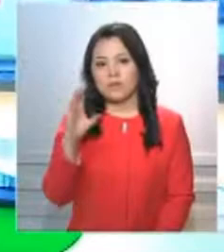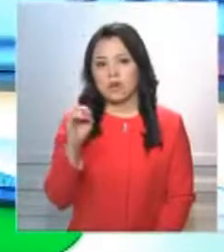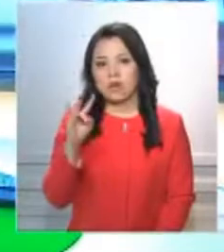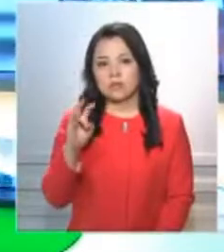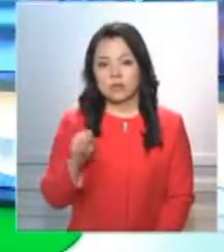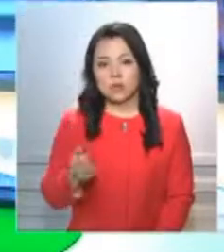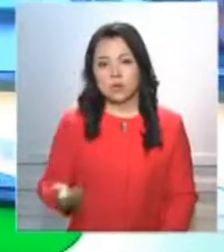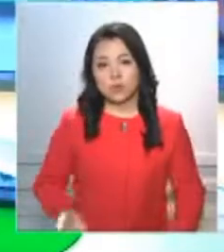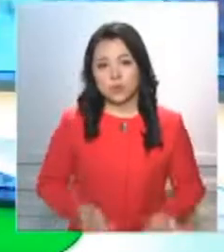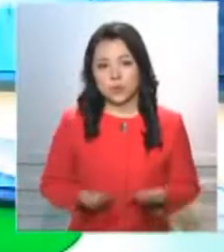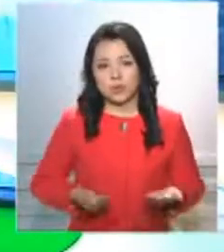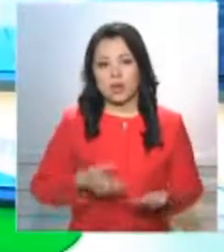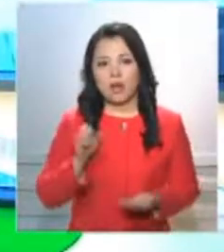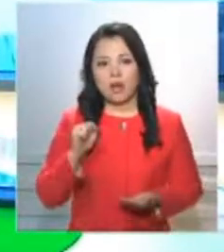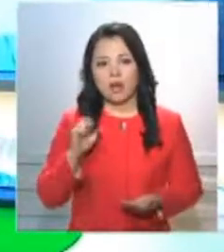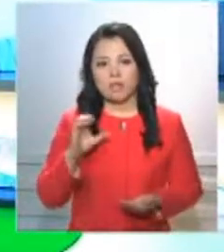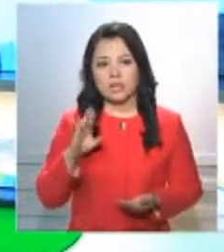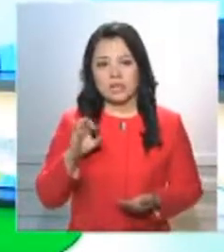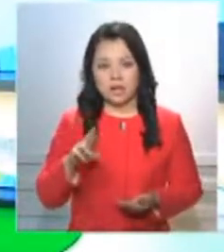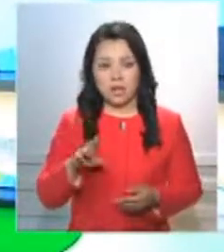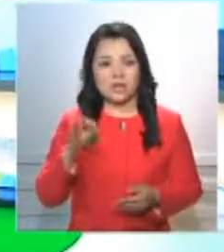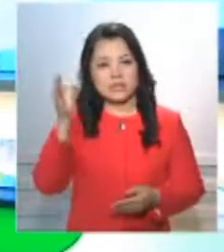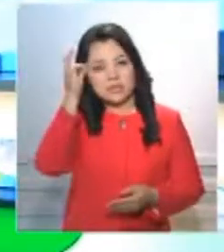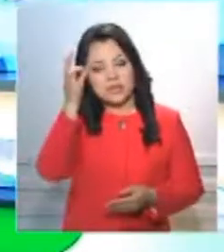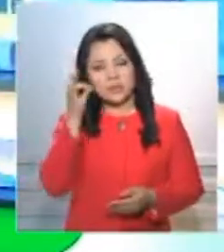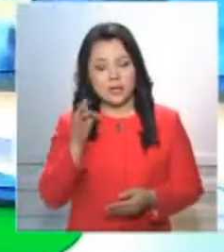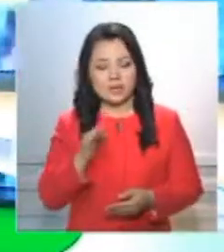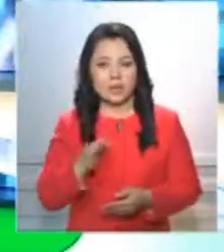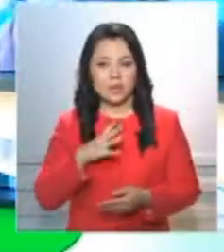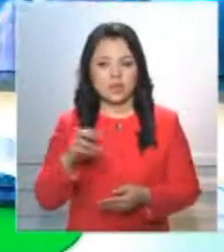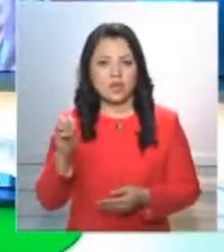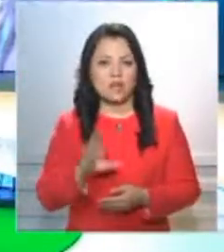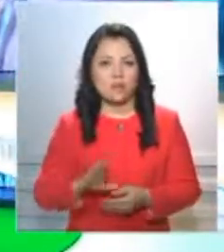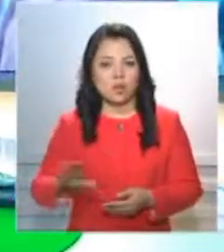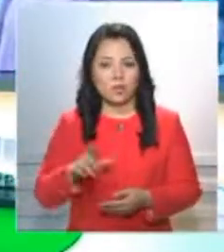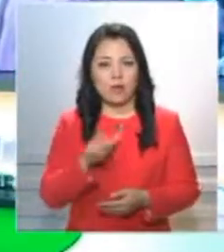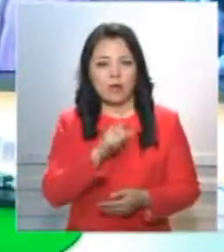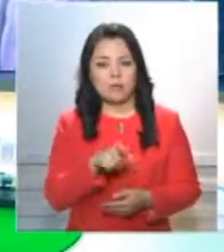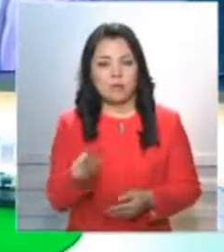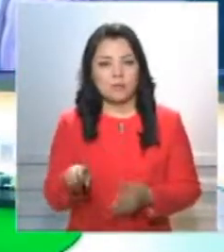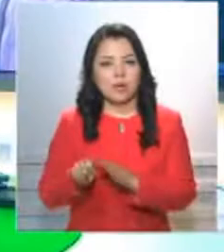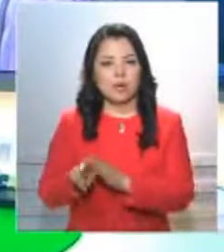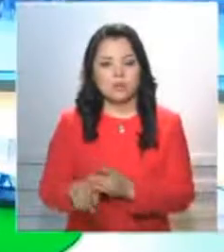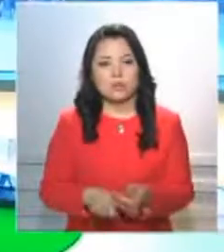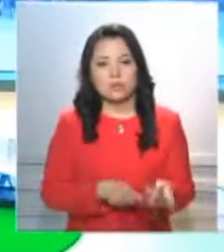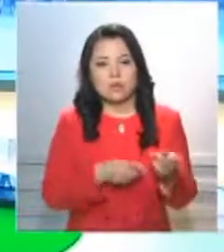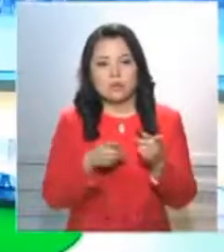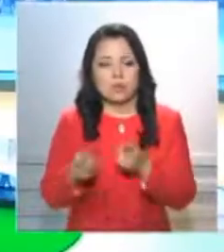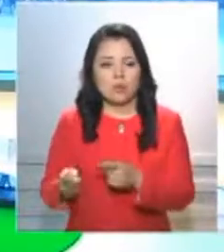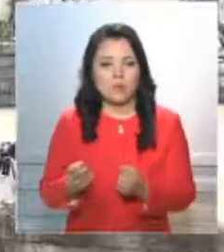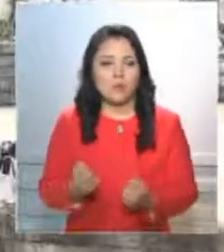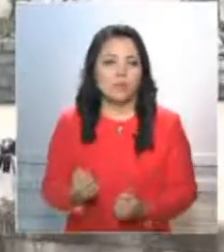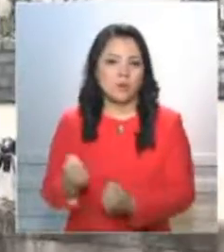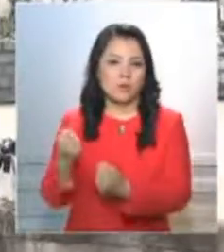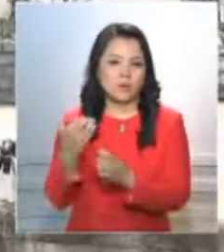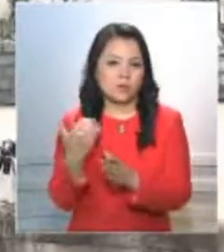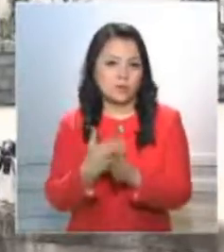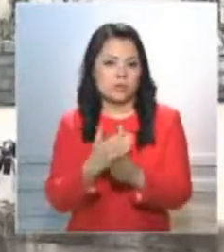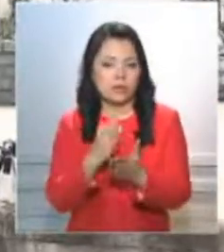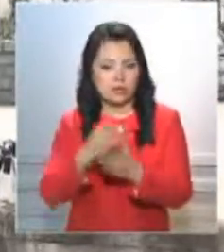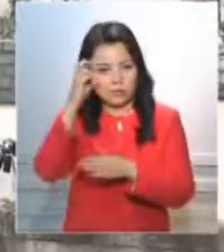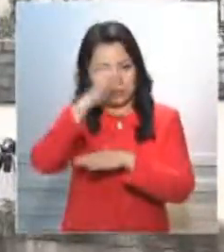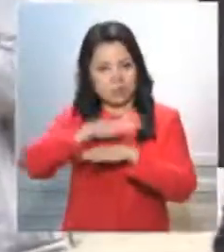Вена тұрғындары Австрия, Германия мен Еуропаның өзге елдерінен пана іздеген босқындарды қолдап шеруге шықты. Олар ел билігіне